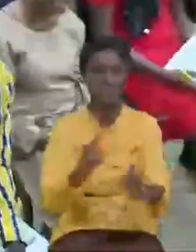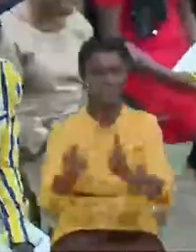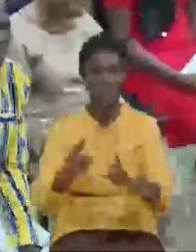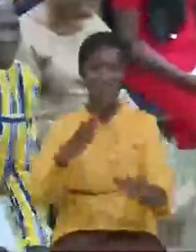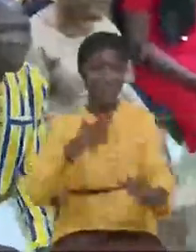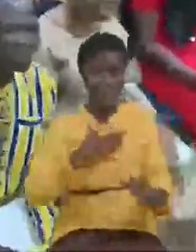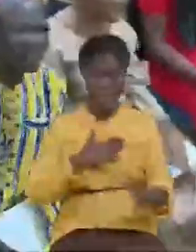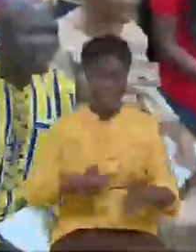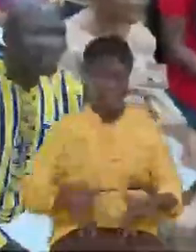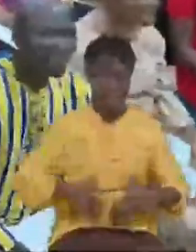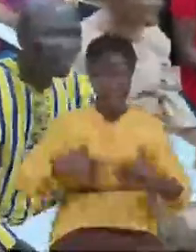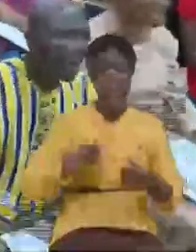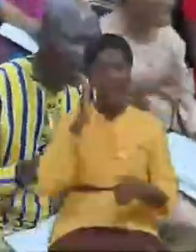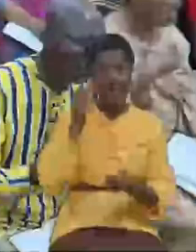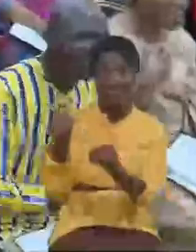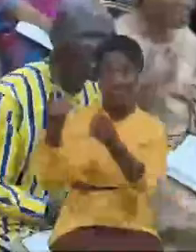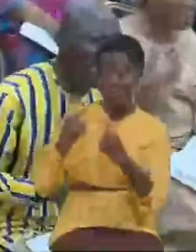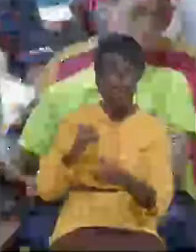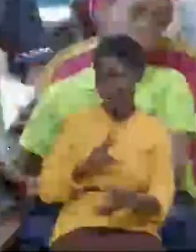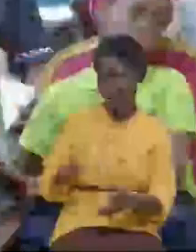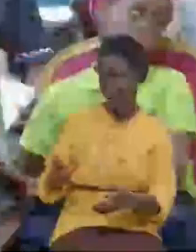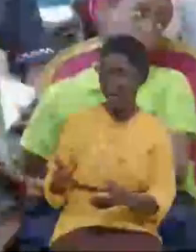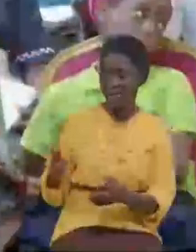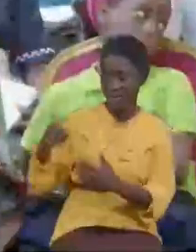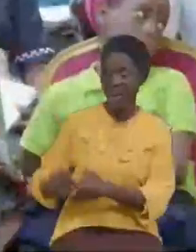redressée au bon sens.